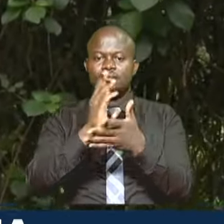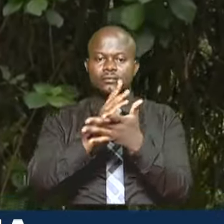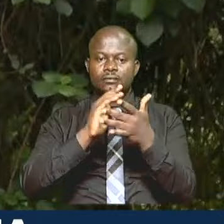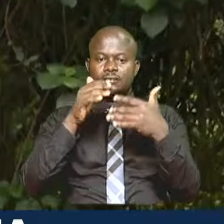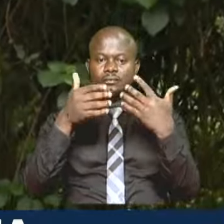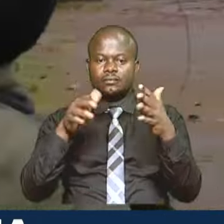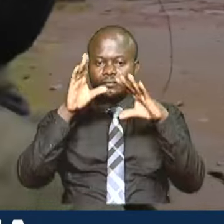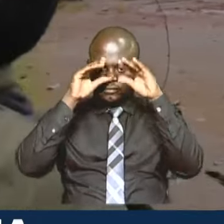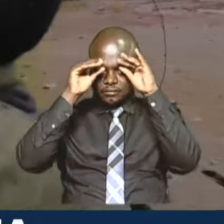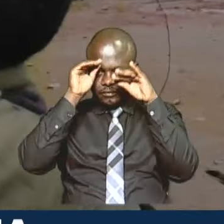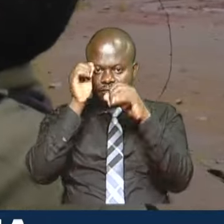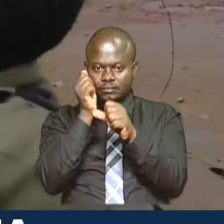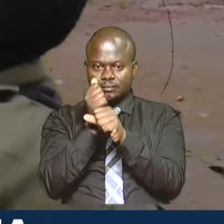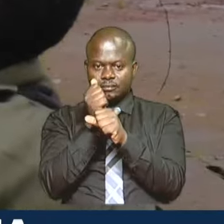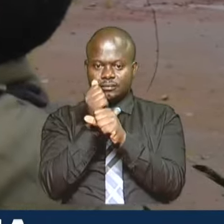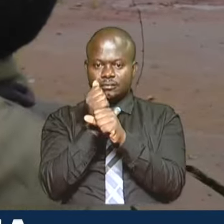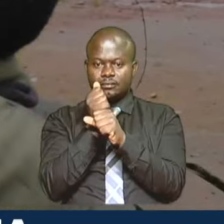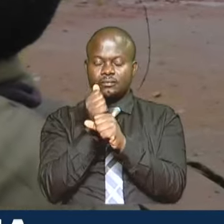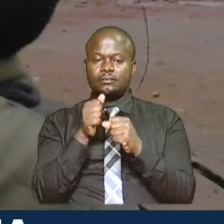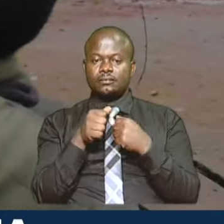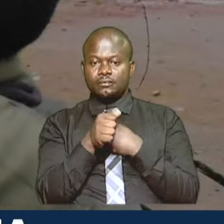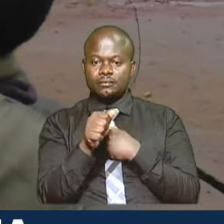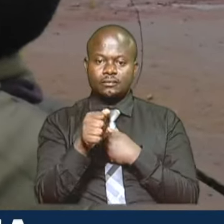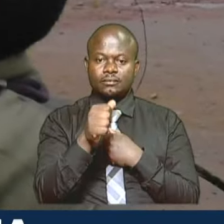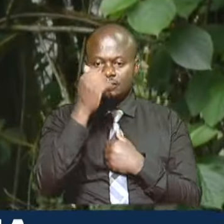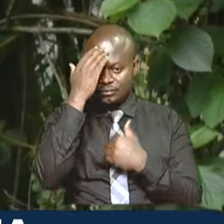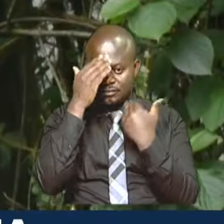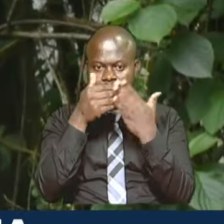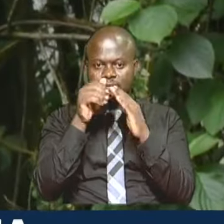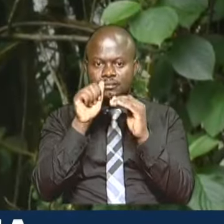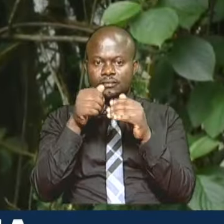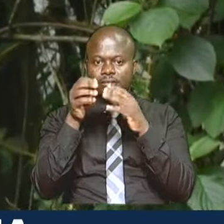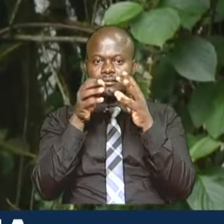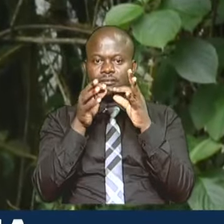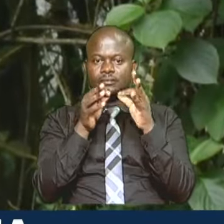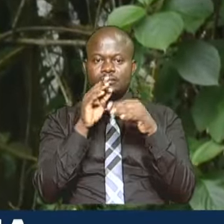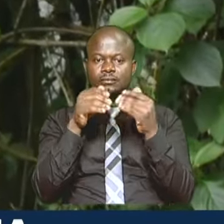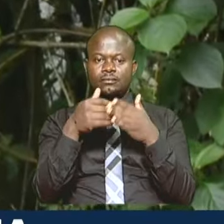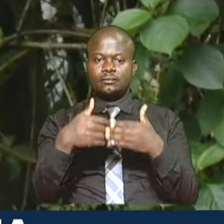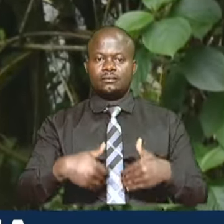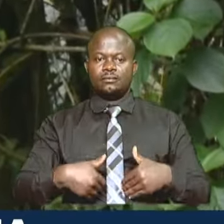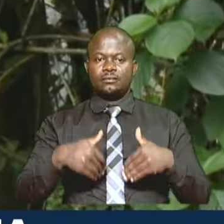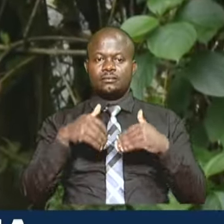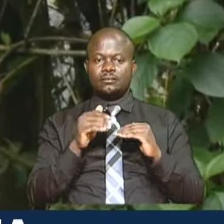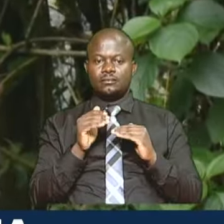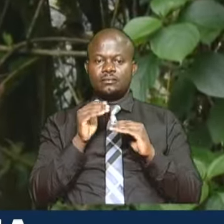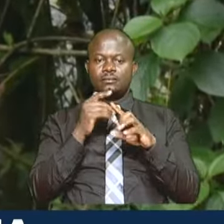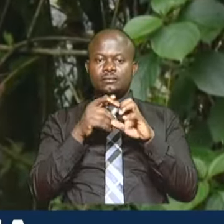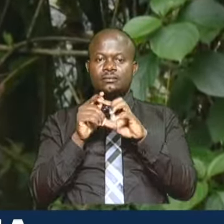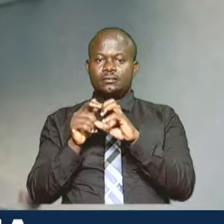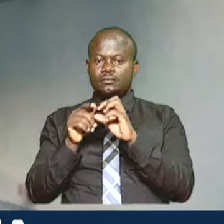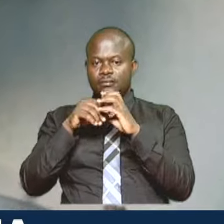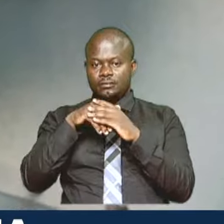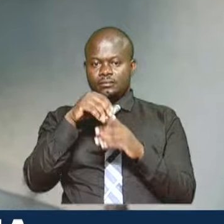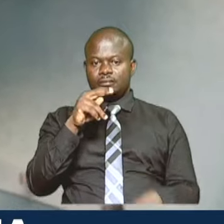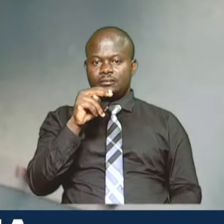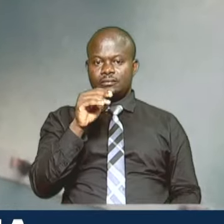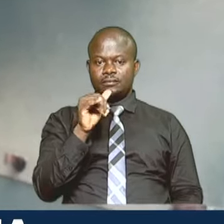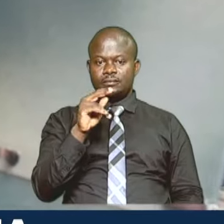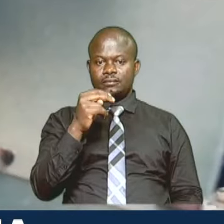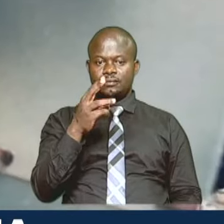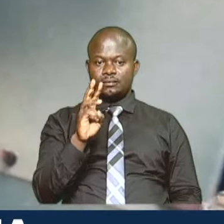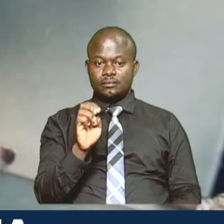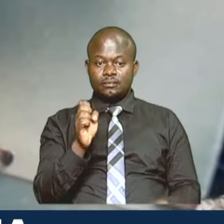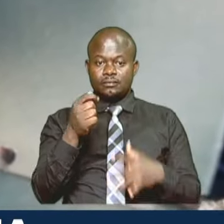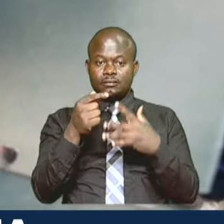kwiga bakora akazi k'ubugide kugira ngo bajye basobanurira abakiri bato ubwoko bw'inyoni ziba muri Nyungwe. Usibye